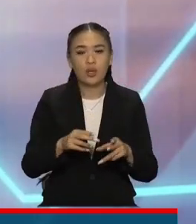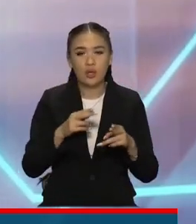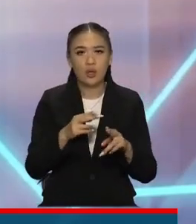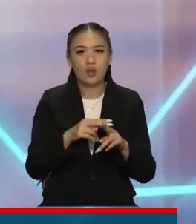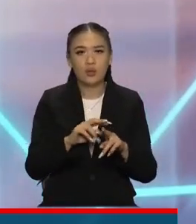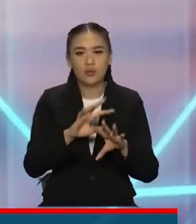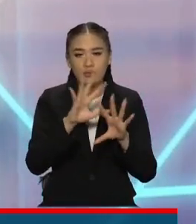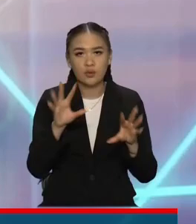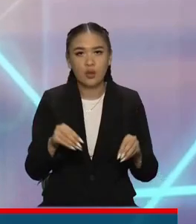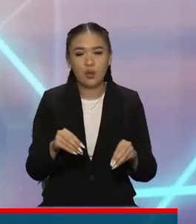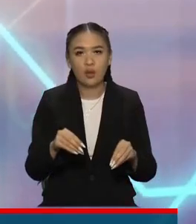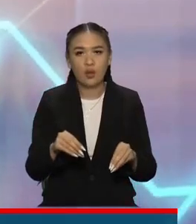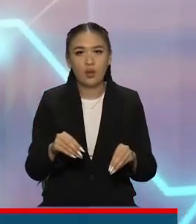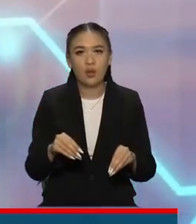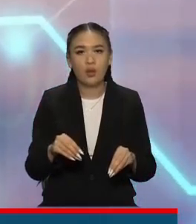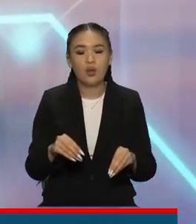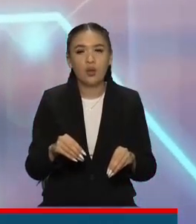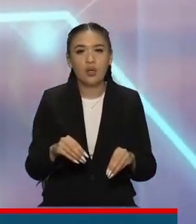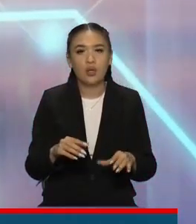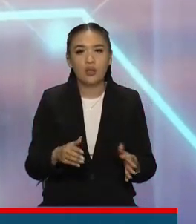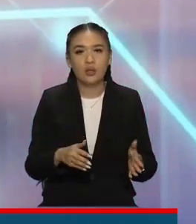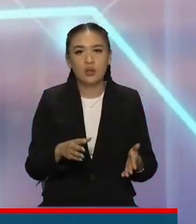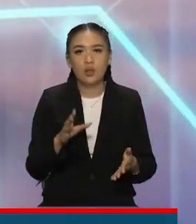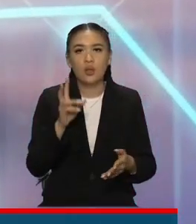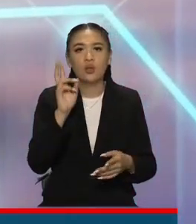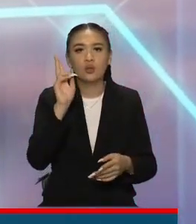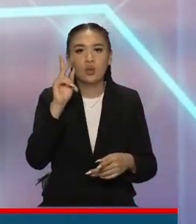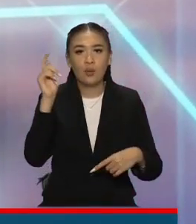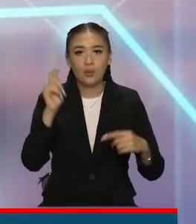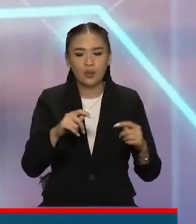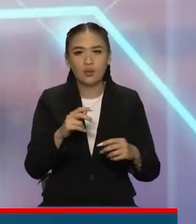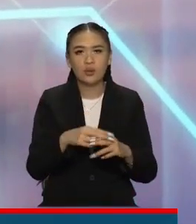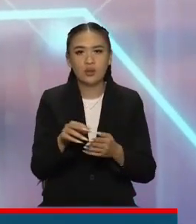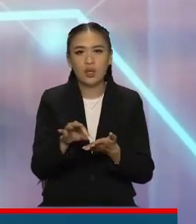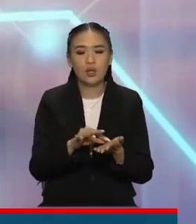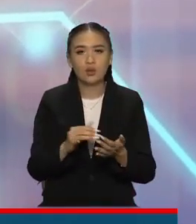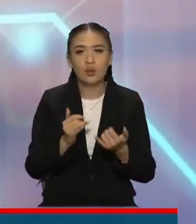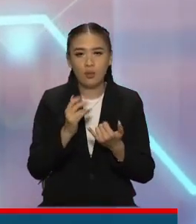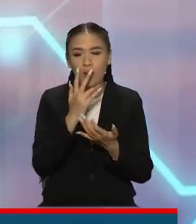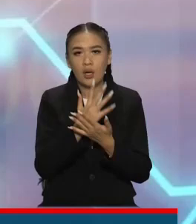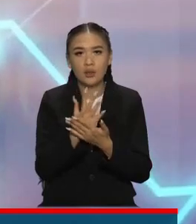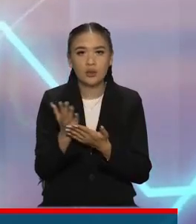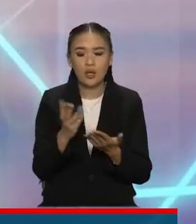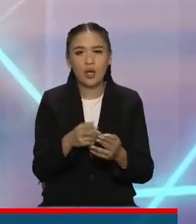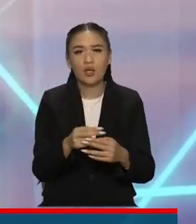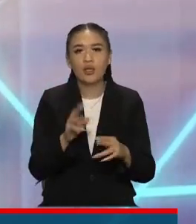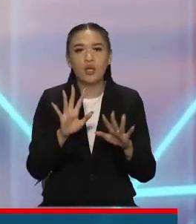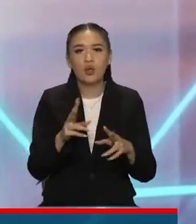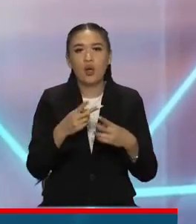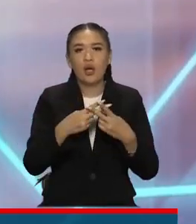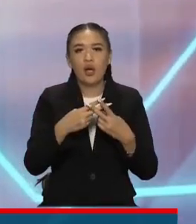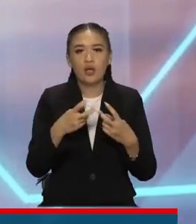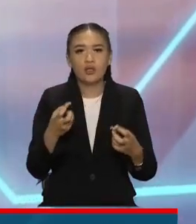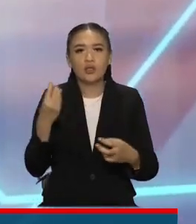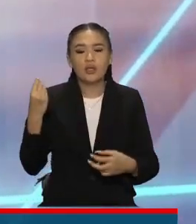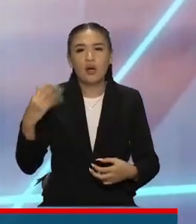халық. Отырықшы халық солар келген адамдарға қызмет жасап жатыр. Ол туризм деген тек қана қымбат гостиница,